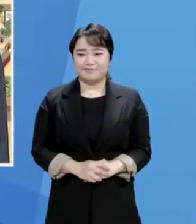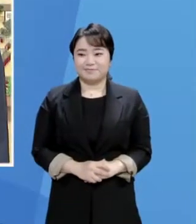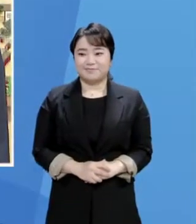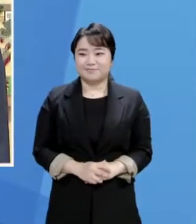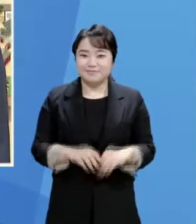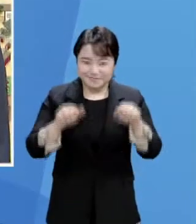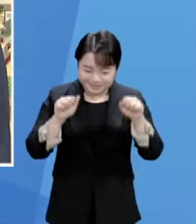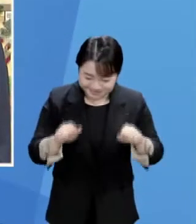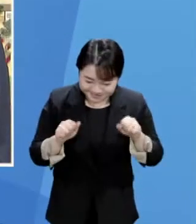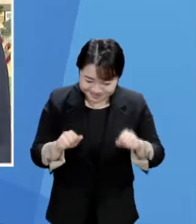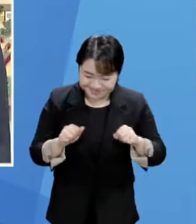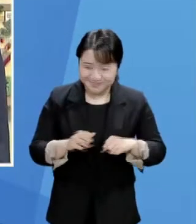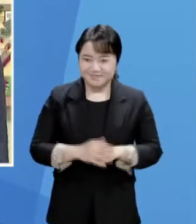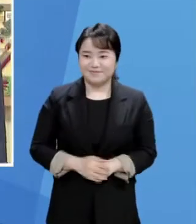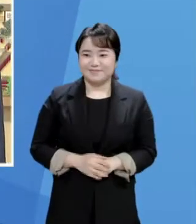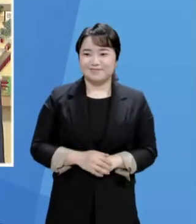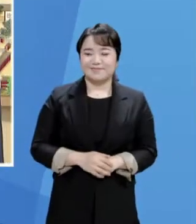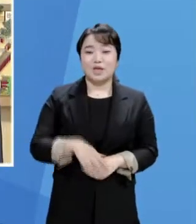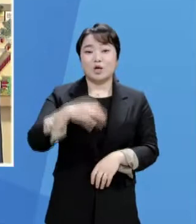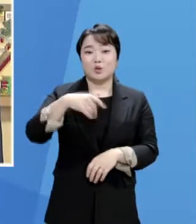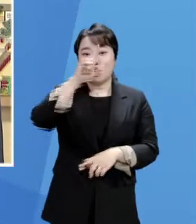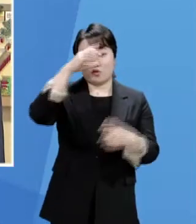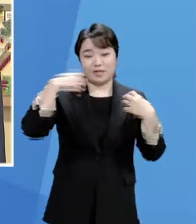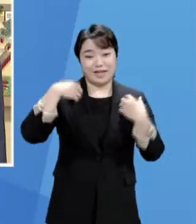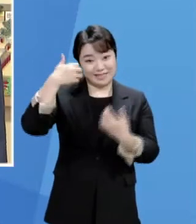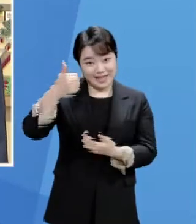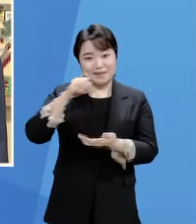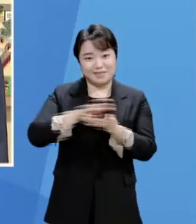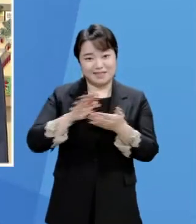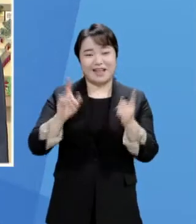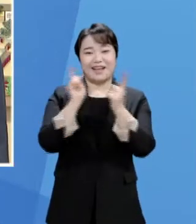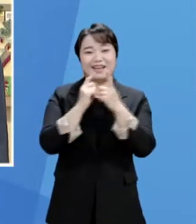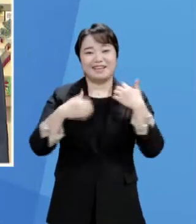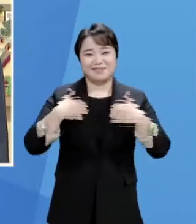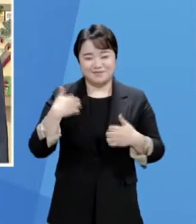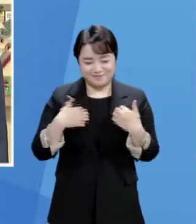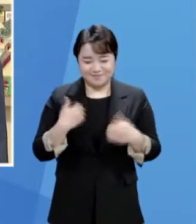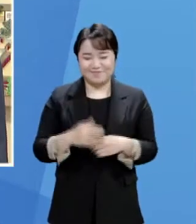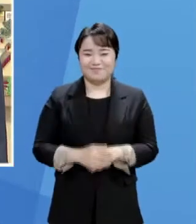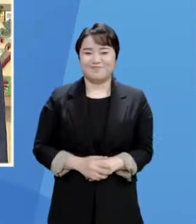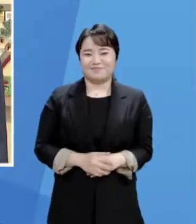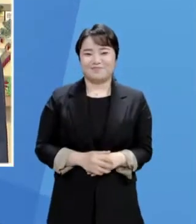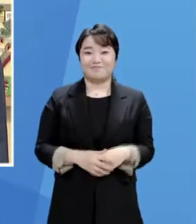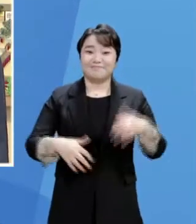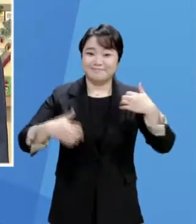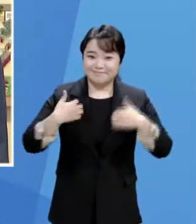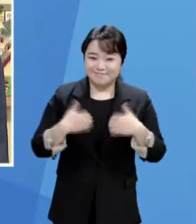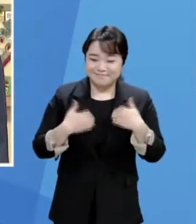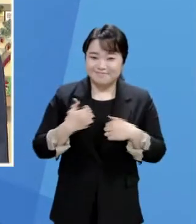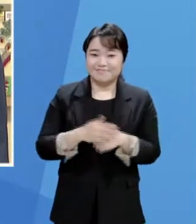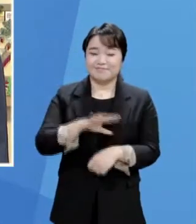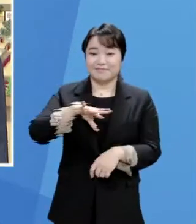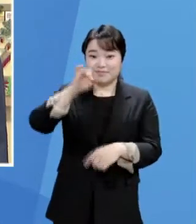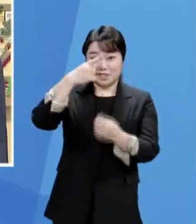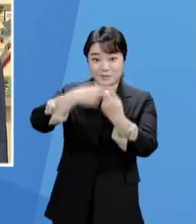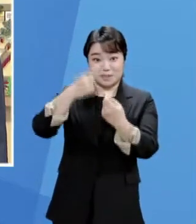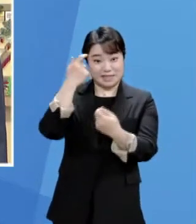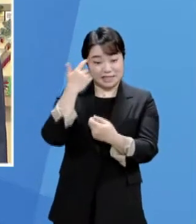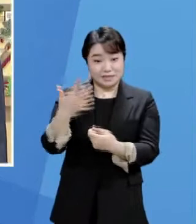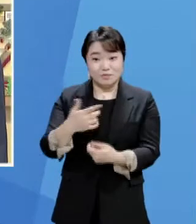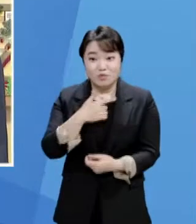네, 안녕하세요. 김영종 종로구청장입니다. 반갑습니다. 네, 반갑습니다. 먼저 첫 번째 질문을